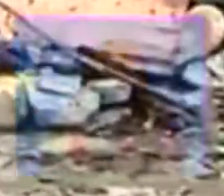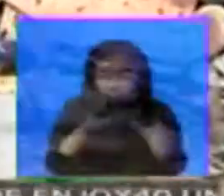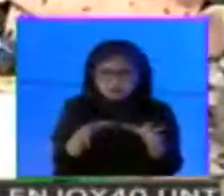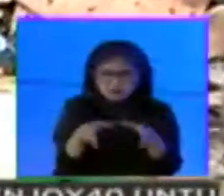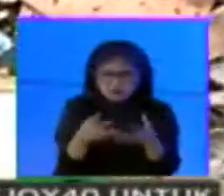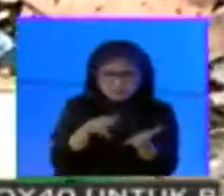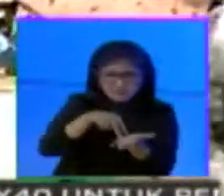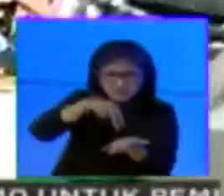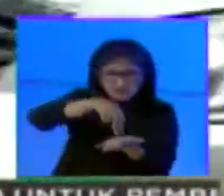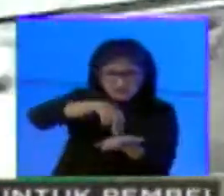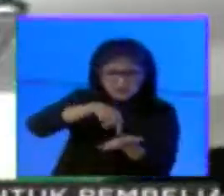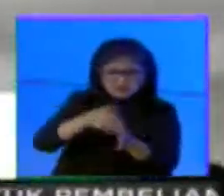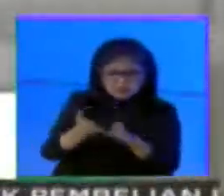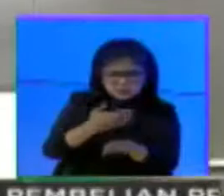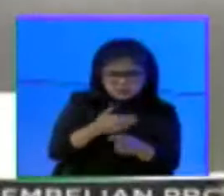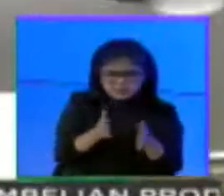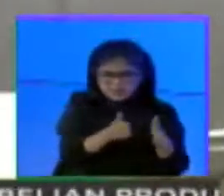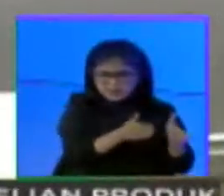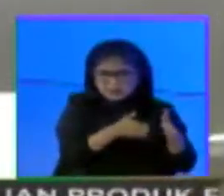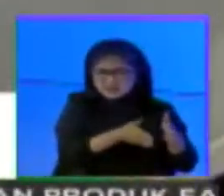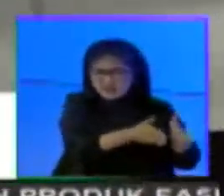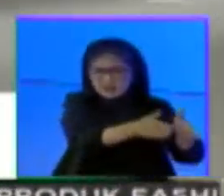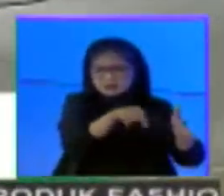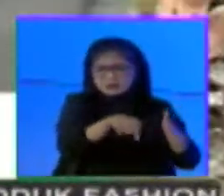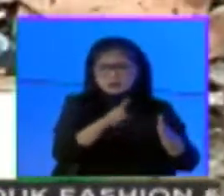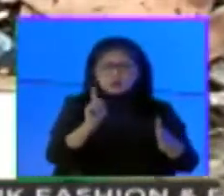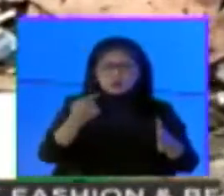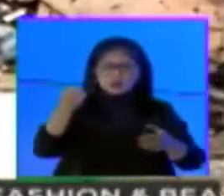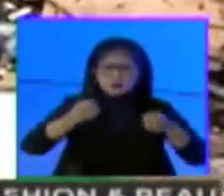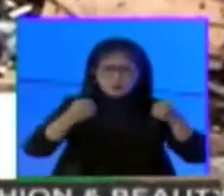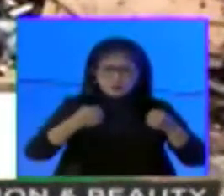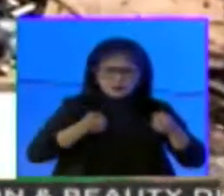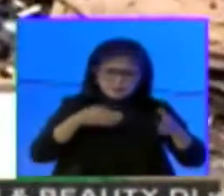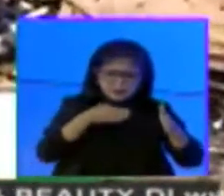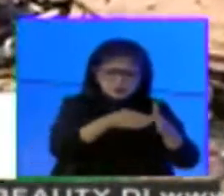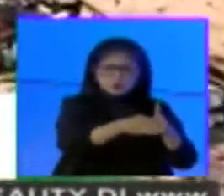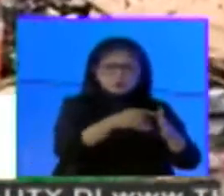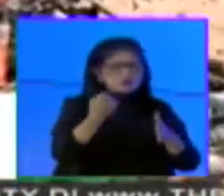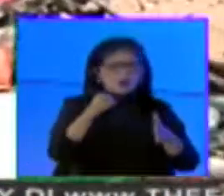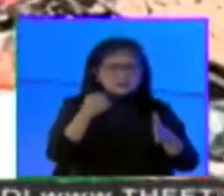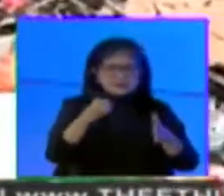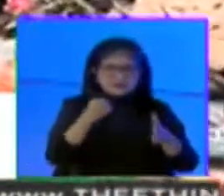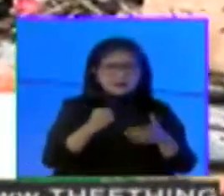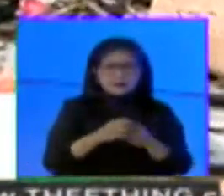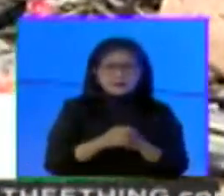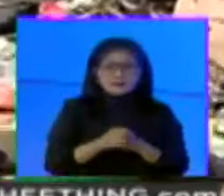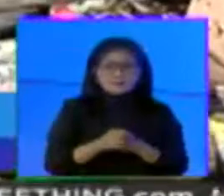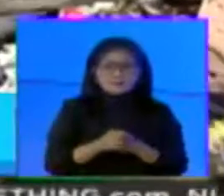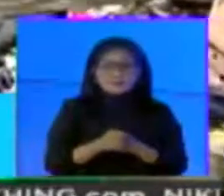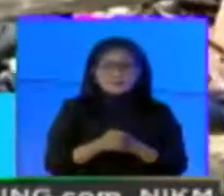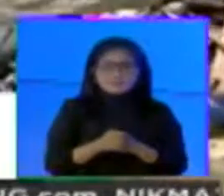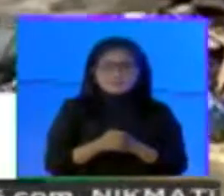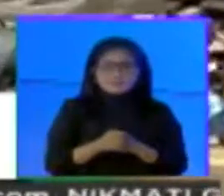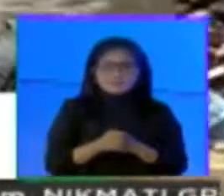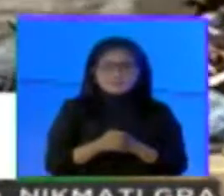di ujung jalan dan memang kendaraan kami pun tidak memadai untuk bisa masuk lebih jauh lagi ke wilayah banjir.